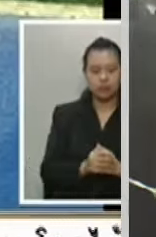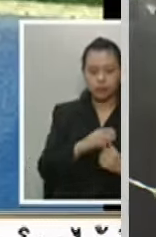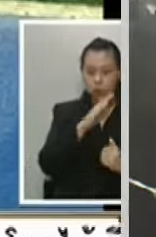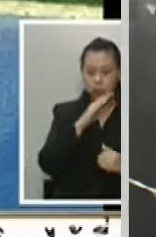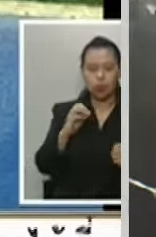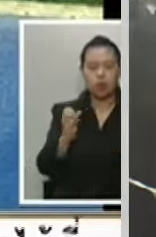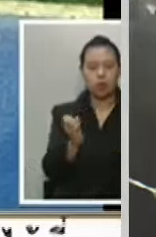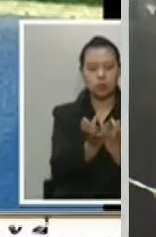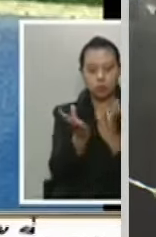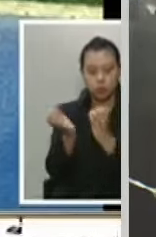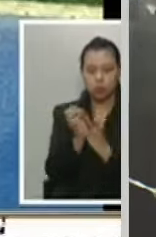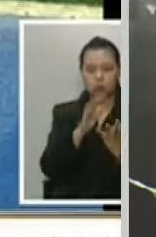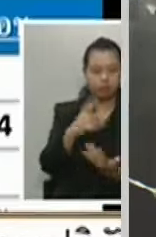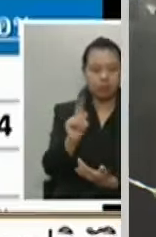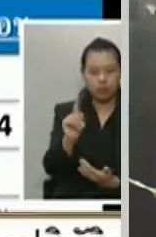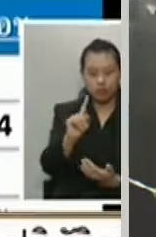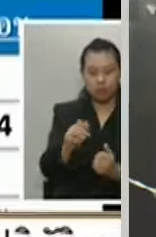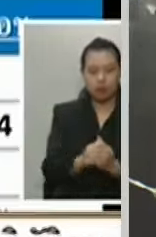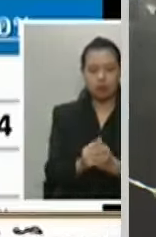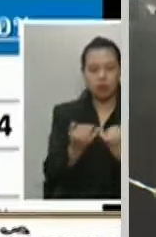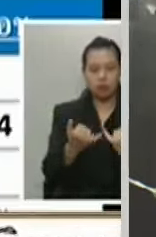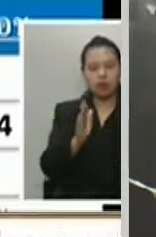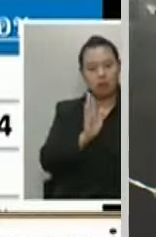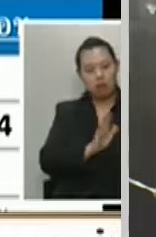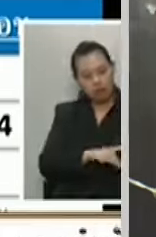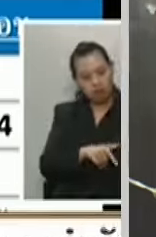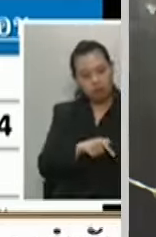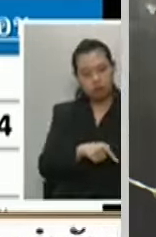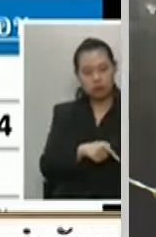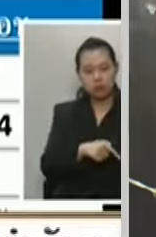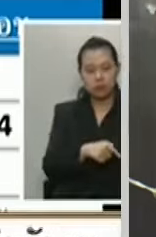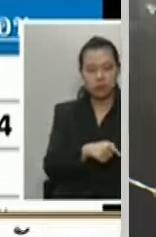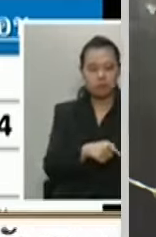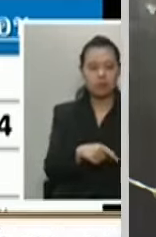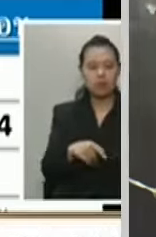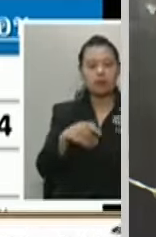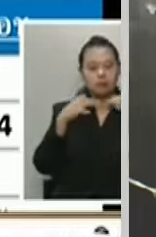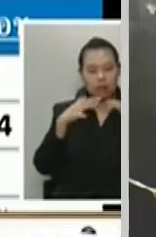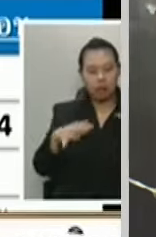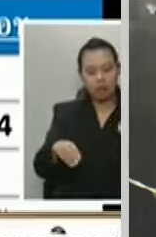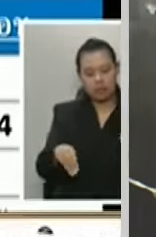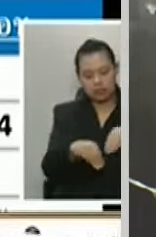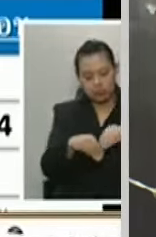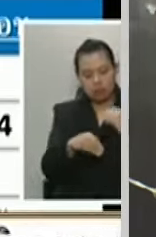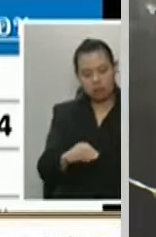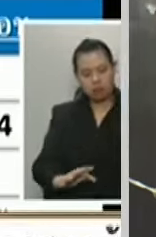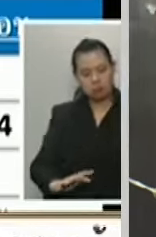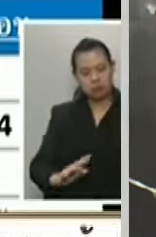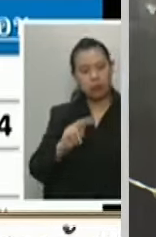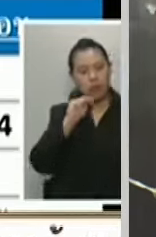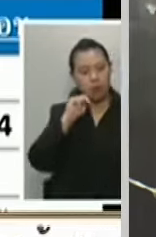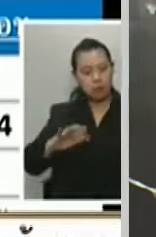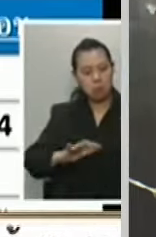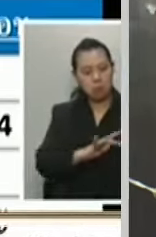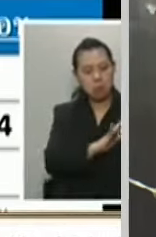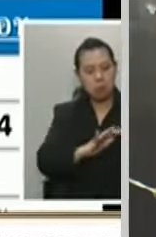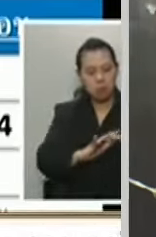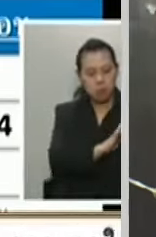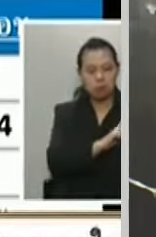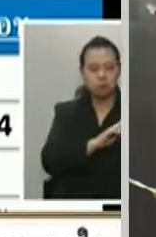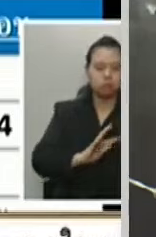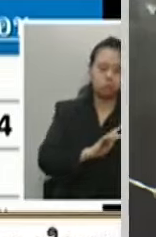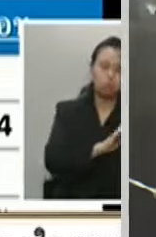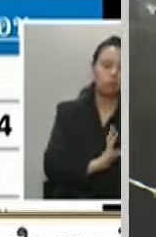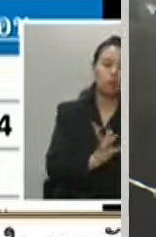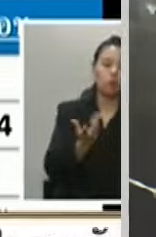ฉายาเซลล์แมนนะครับไปประชุมที่อเมริกาก็วาดรูปเองเลยครับรูปแผนที่ประเทศไทยแบบง่ายๆเป็นขวานแบบ